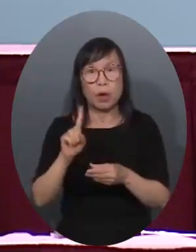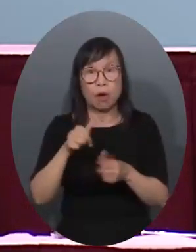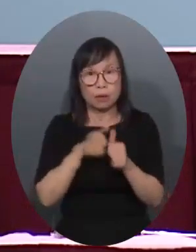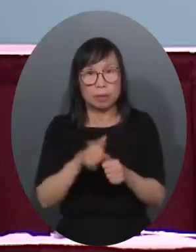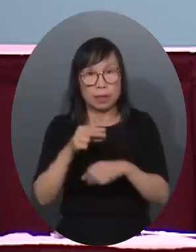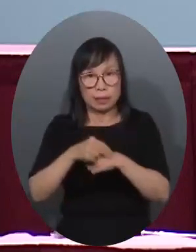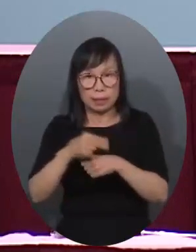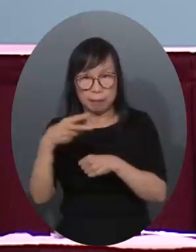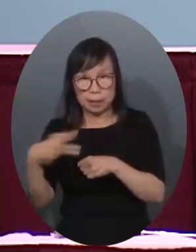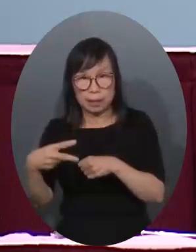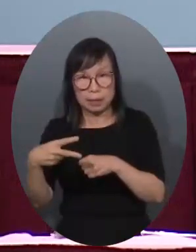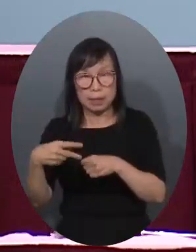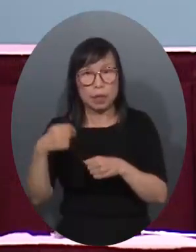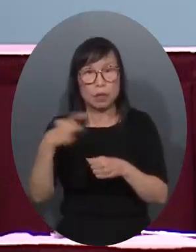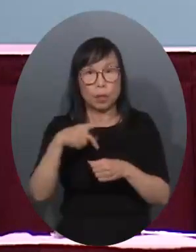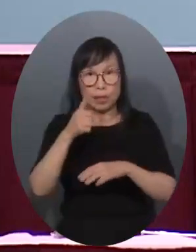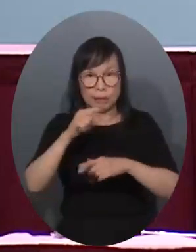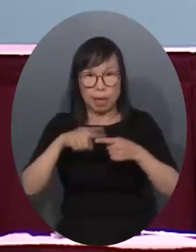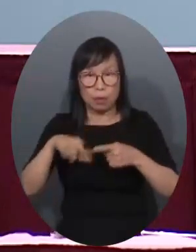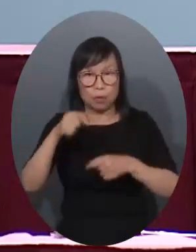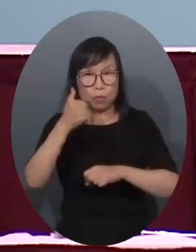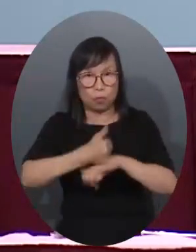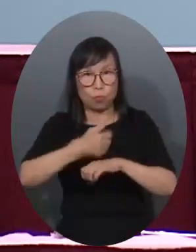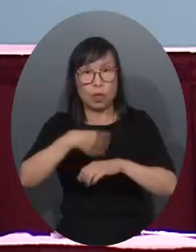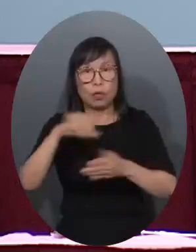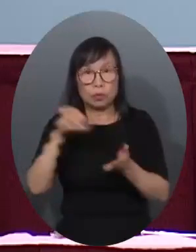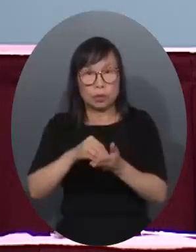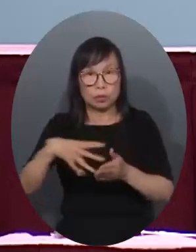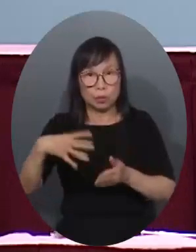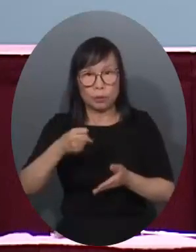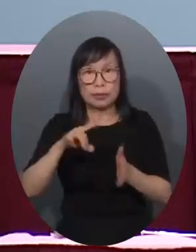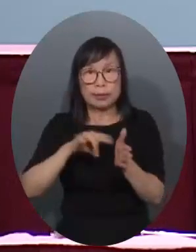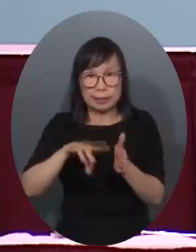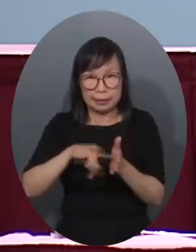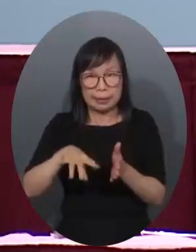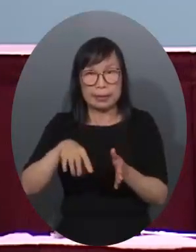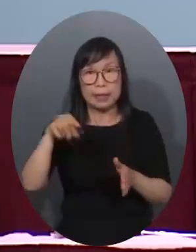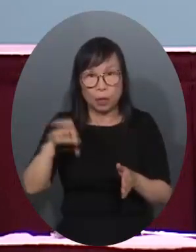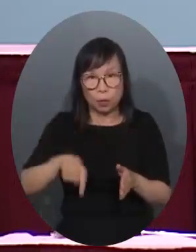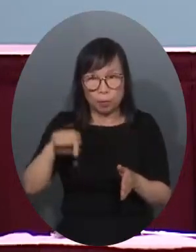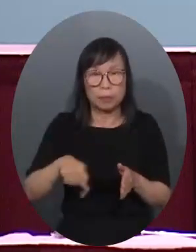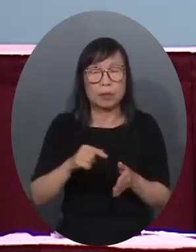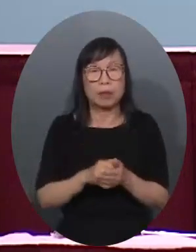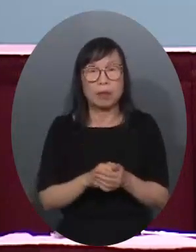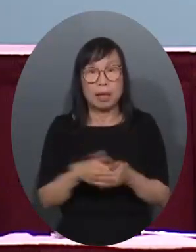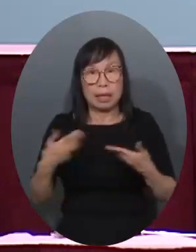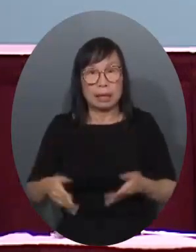第72條行使作為大會主席權利，決定採用電子投票系統，就今日嘅動議每一項決